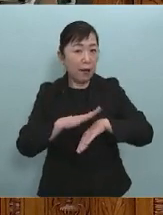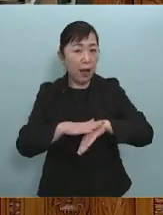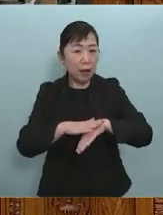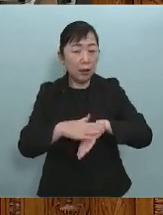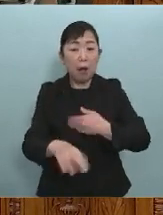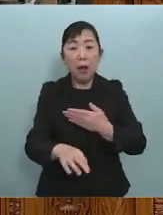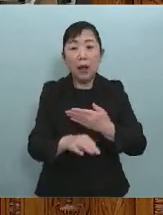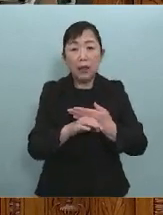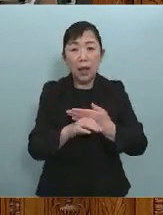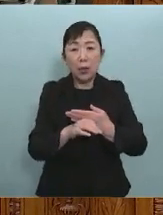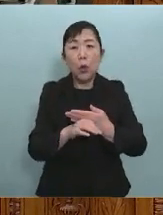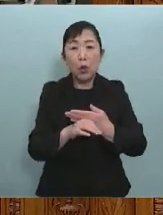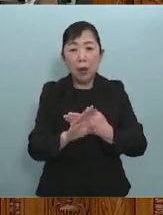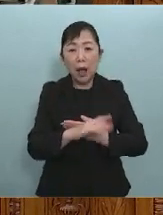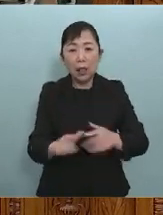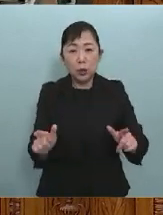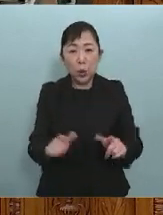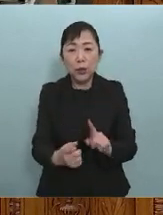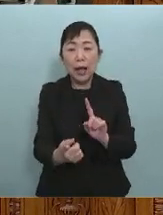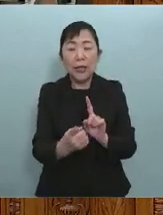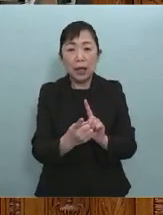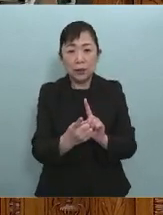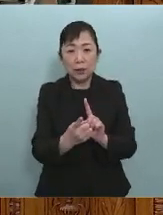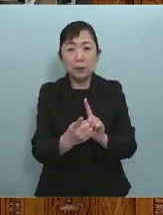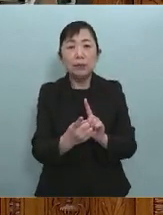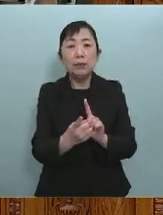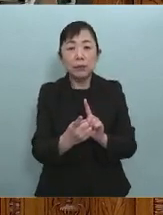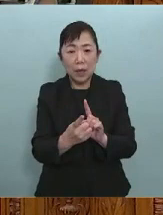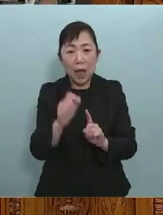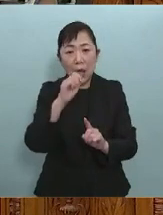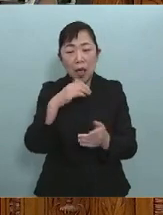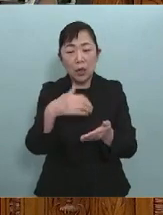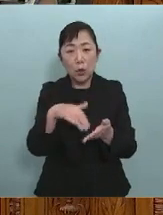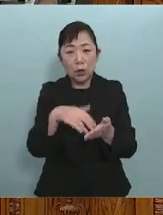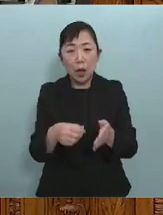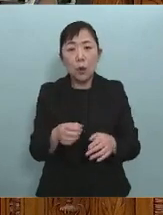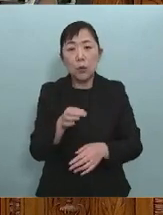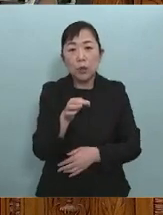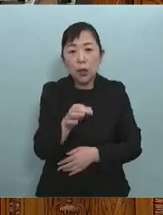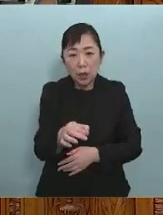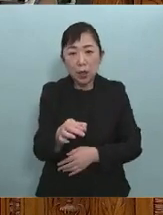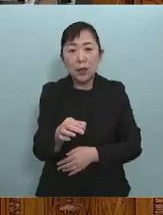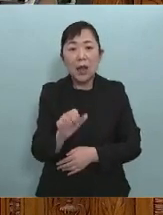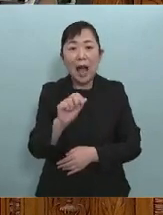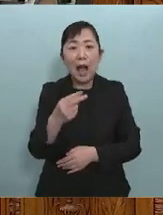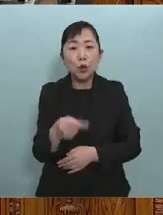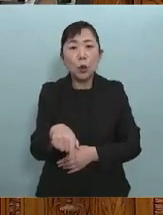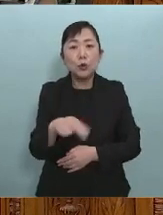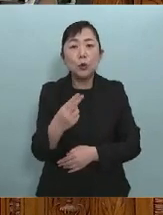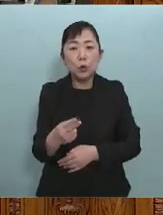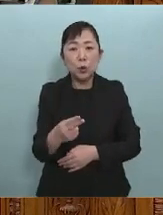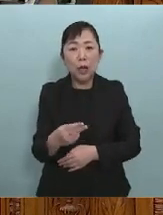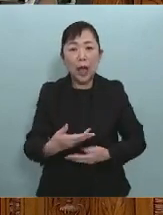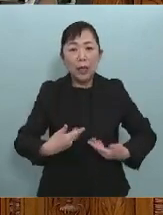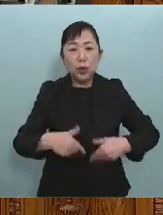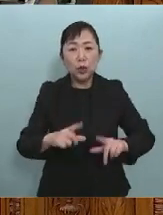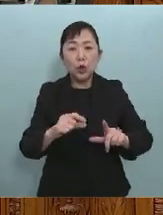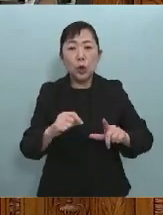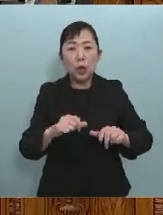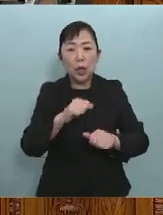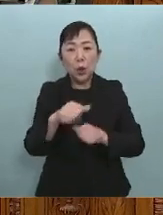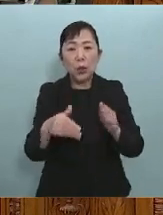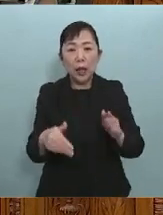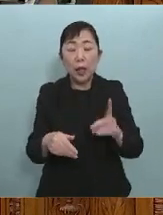例えば少子化対策で言え消対策に予算をじるアウトプットによって出率が5年間で